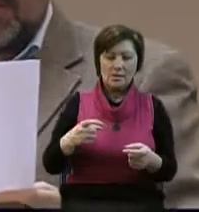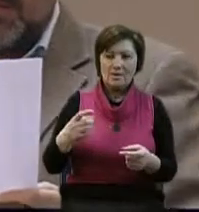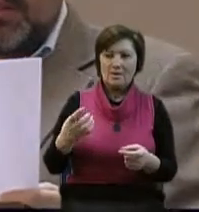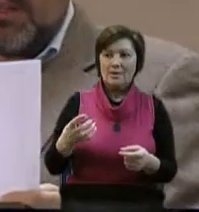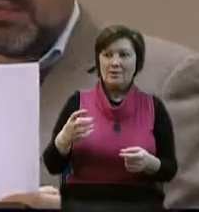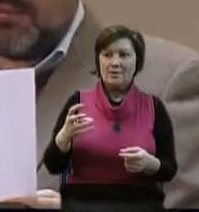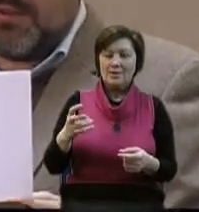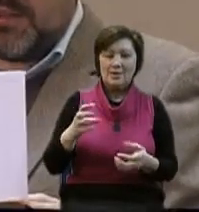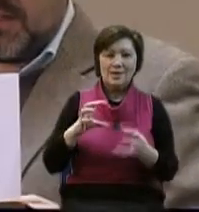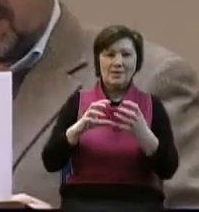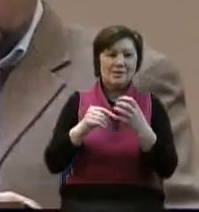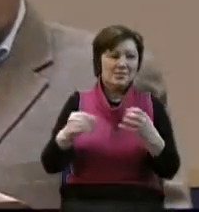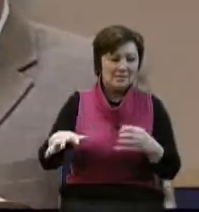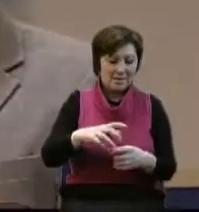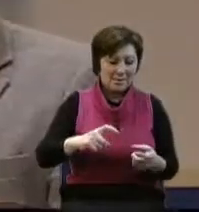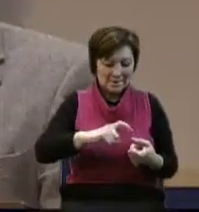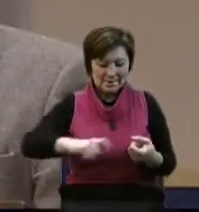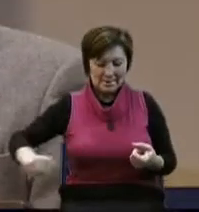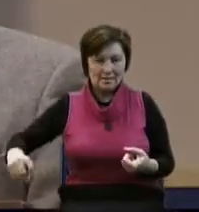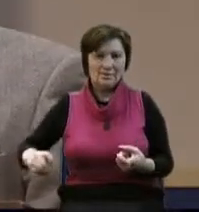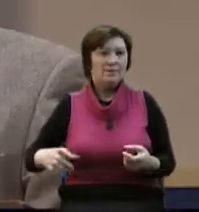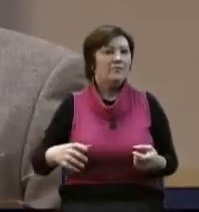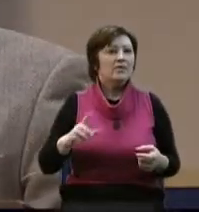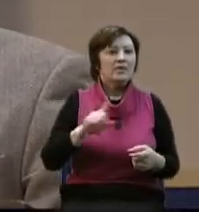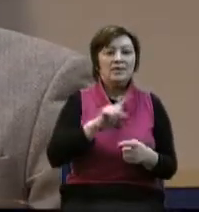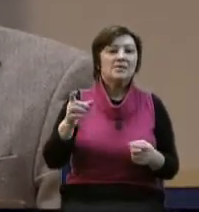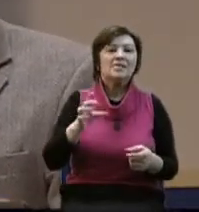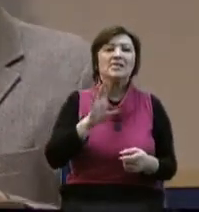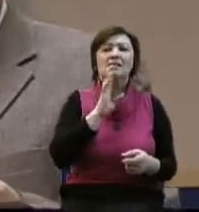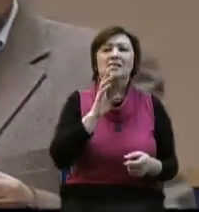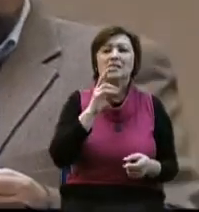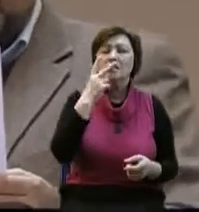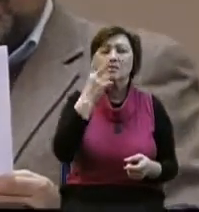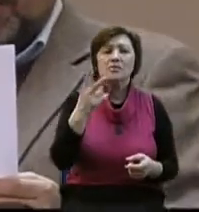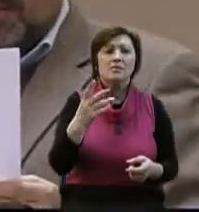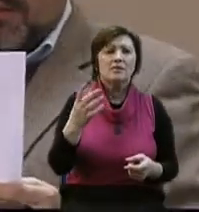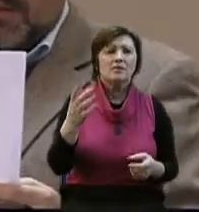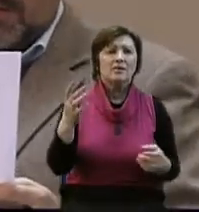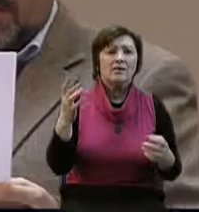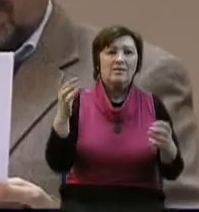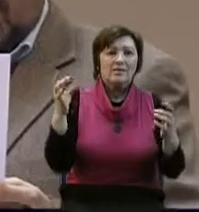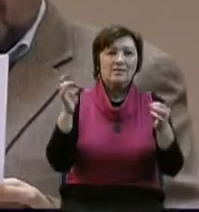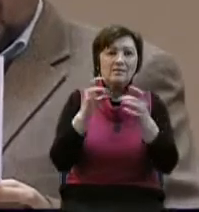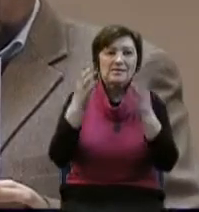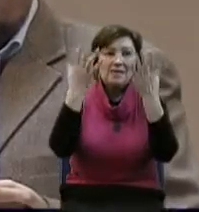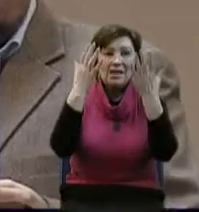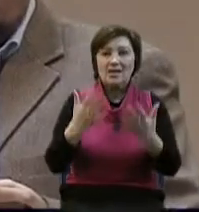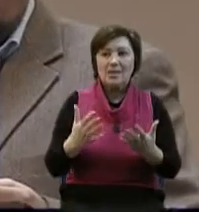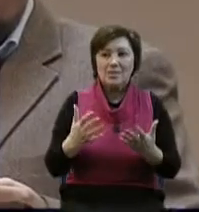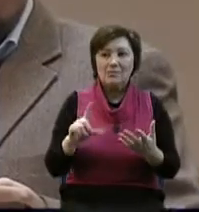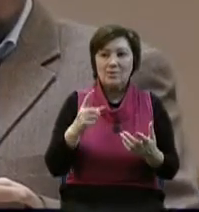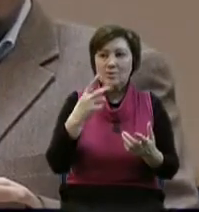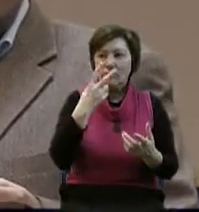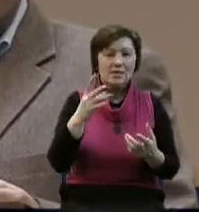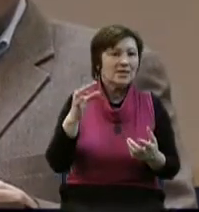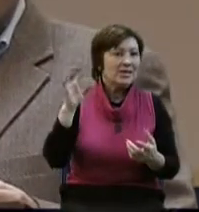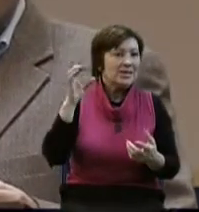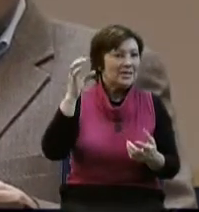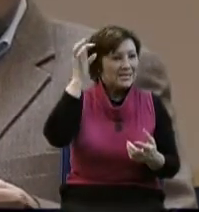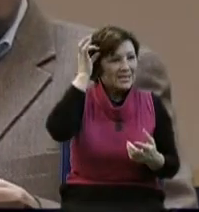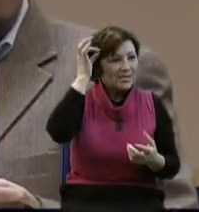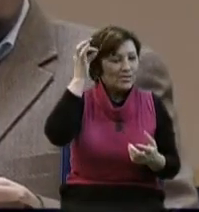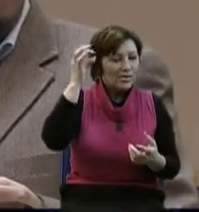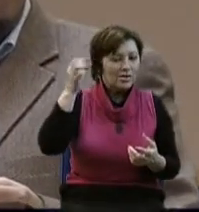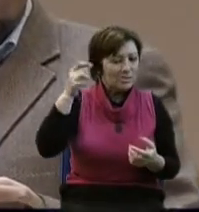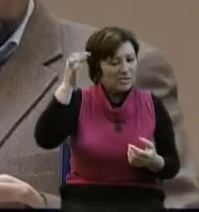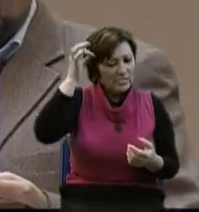должна была смотреть на себя в зеркало, иначе, увидев седой волос, она попыталась бы его вырвать. Нести разрешалось ровно